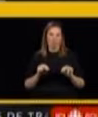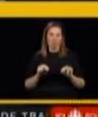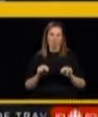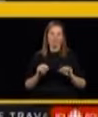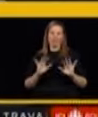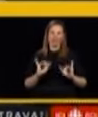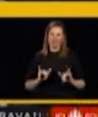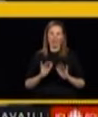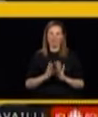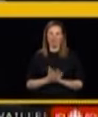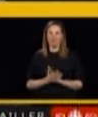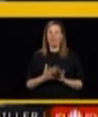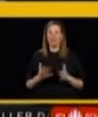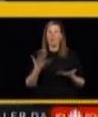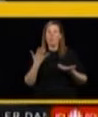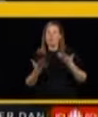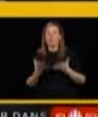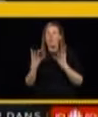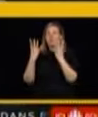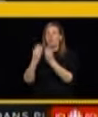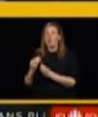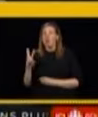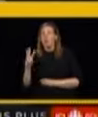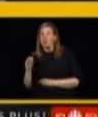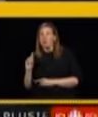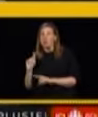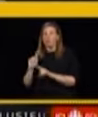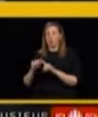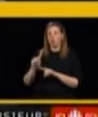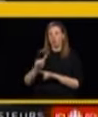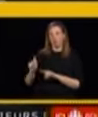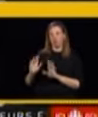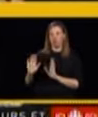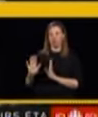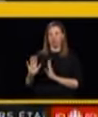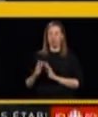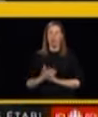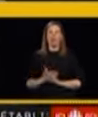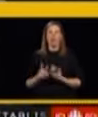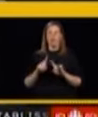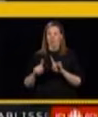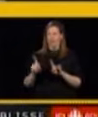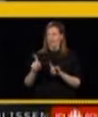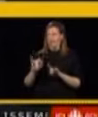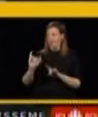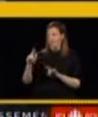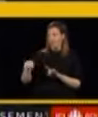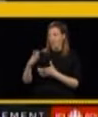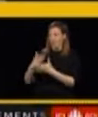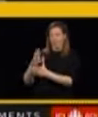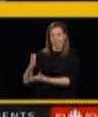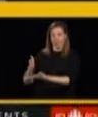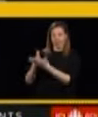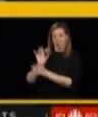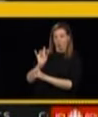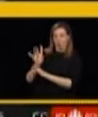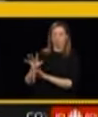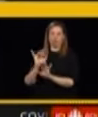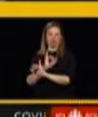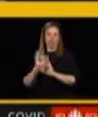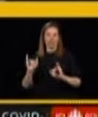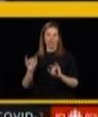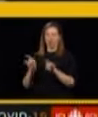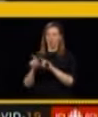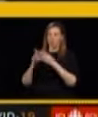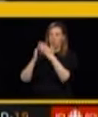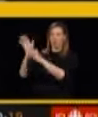nos CHSLD. On va peut-être en avoir 60, une centaine, mais on refuse personne, puis on a demandé au fédéral de nous envoyer